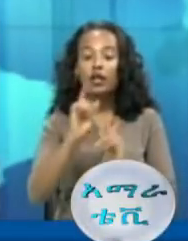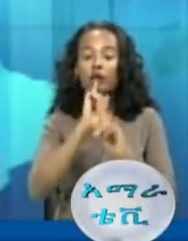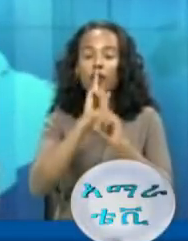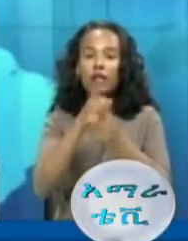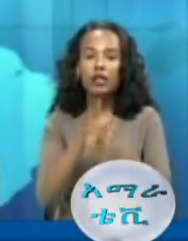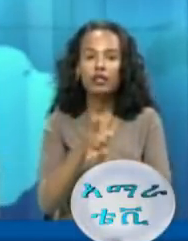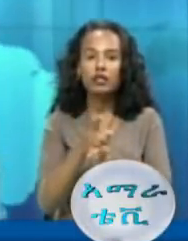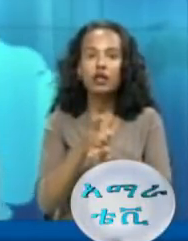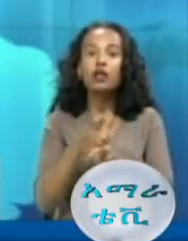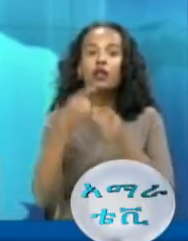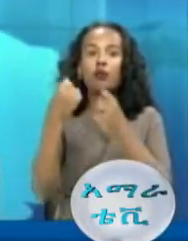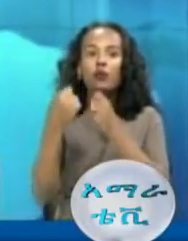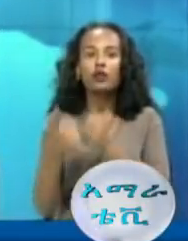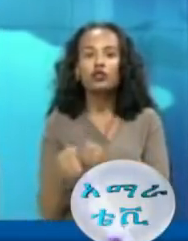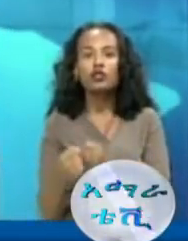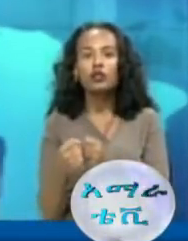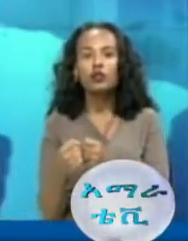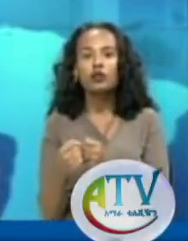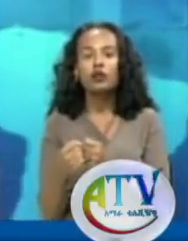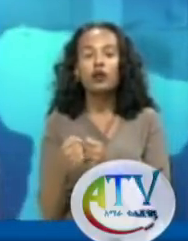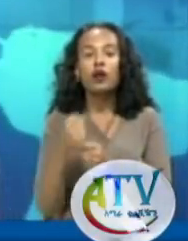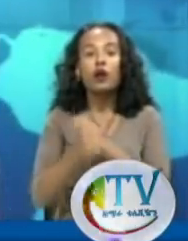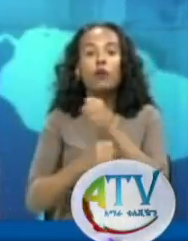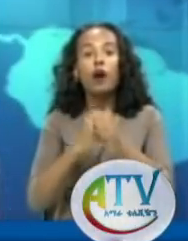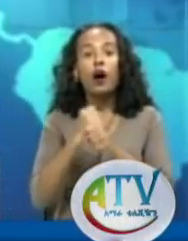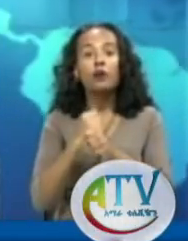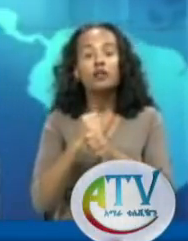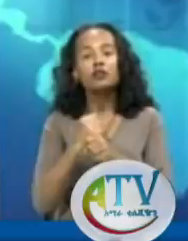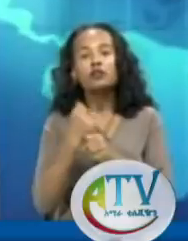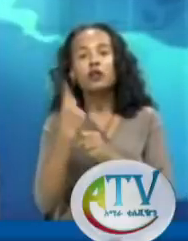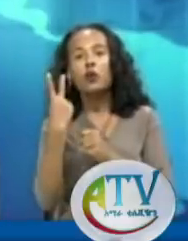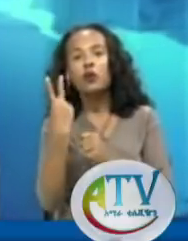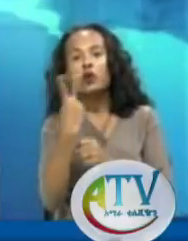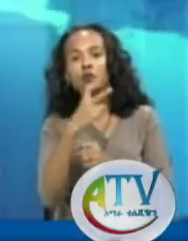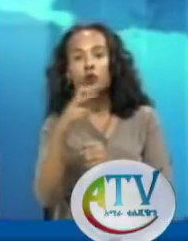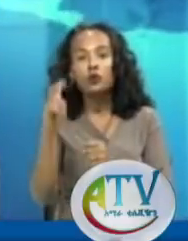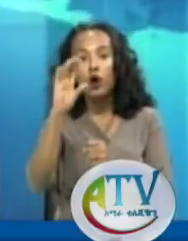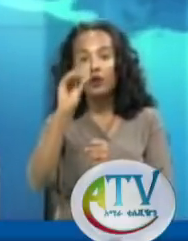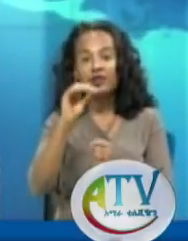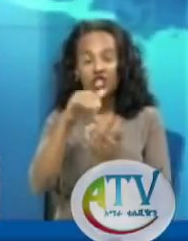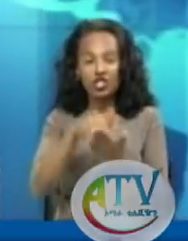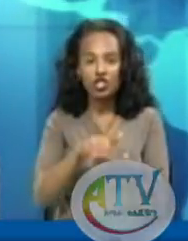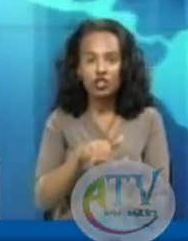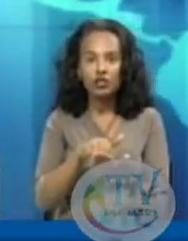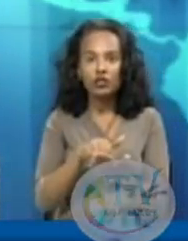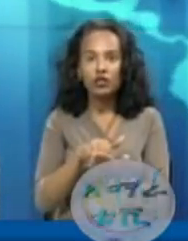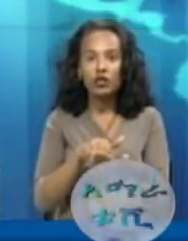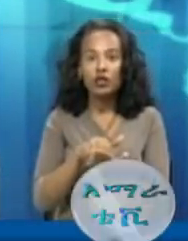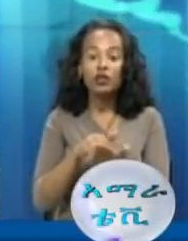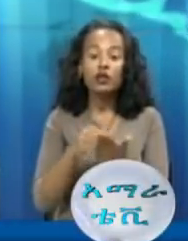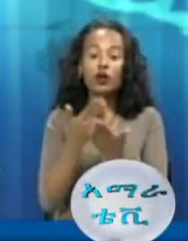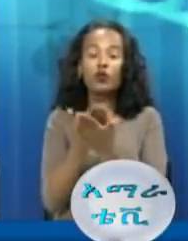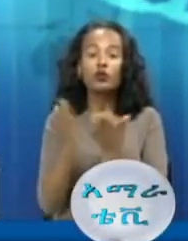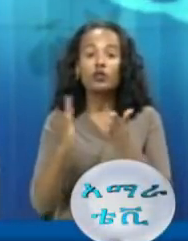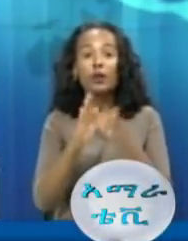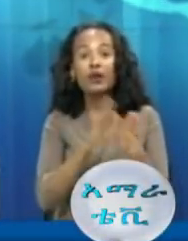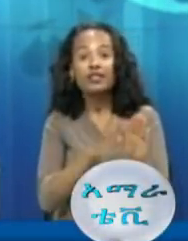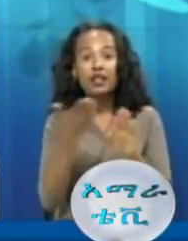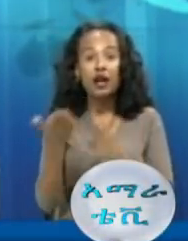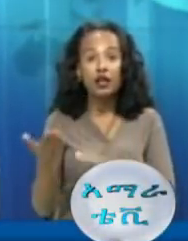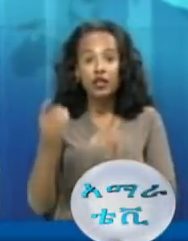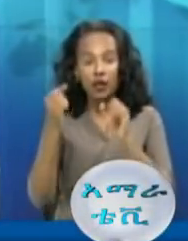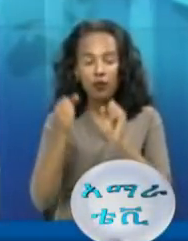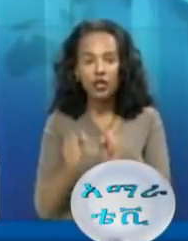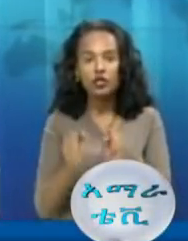ለመመለስ የሚያስችል በአመት እስከ 250 ሺህ መዛግብት ለማስተናገድ የሚያስችል